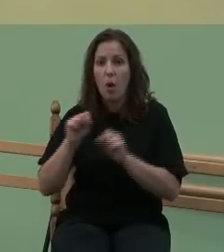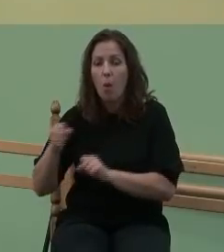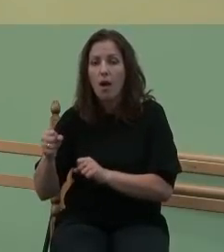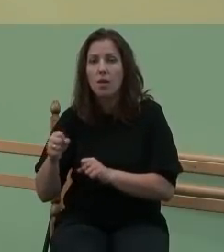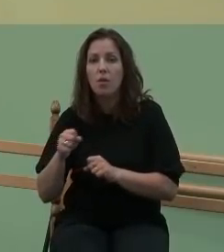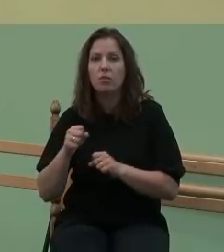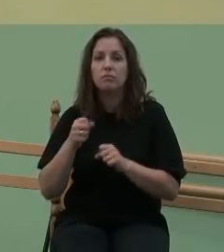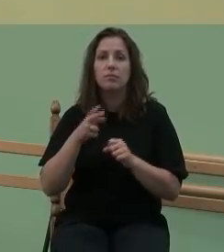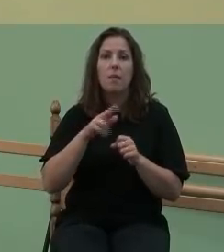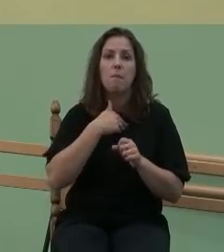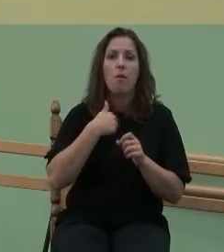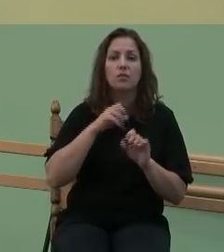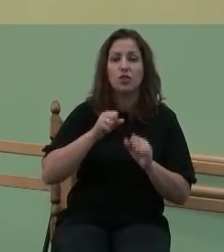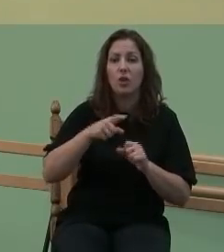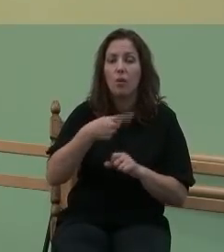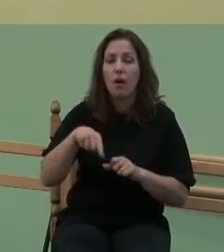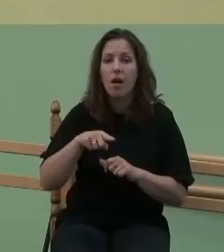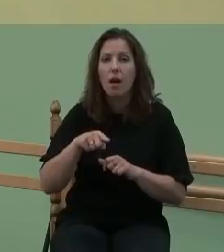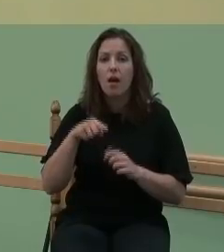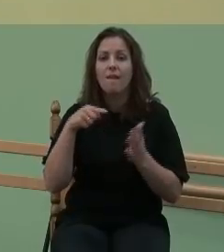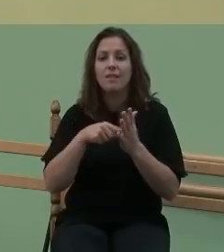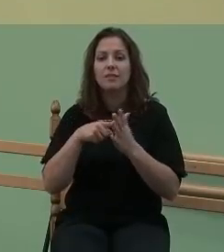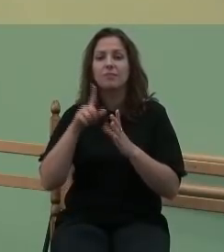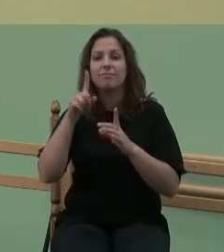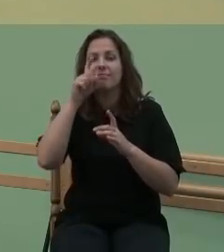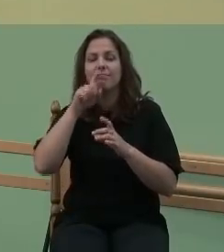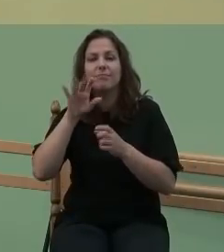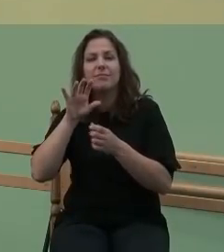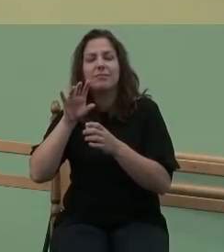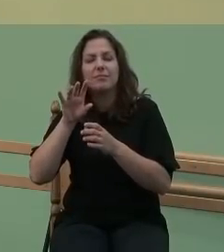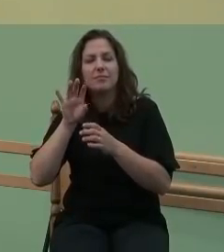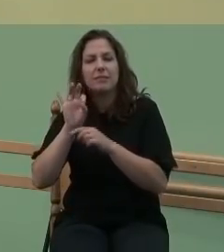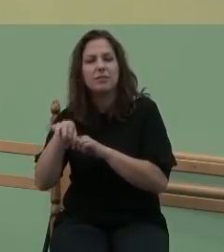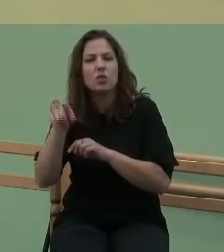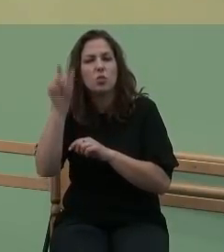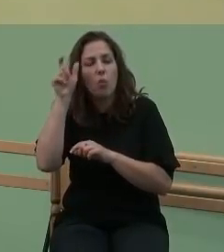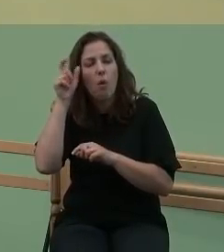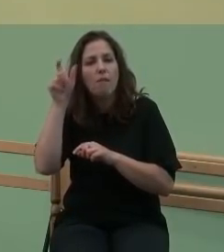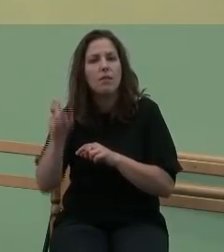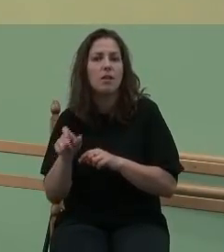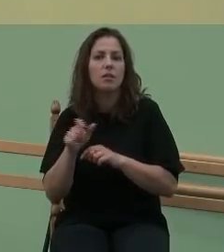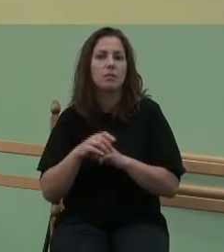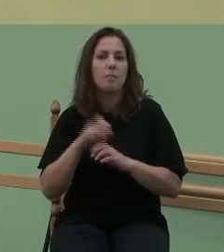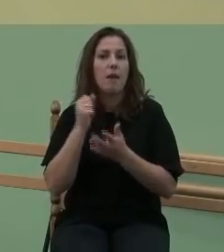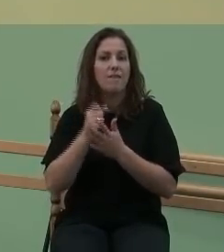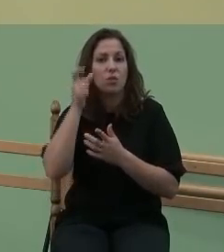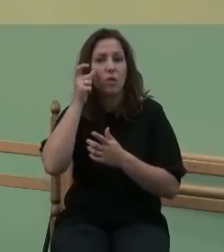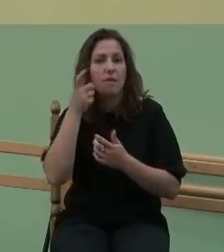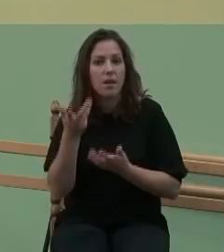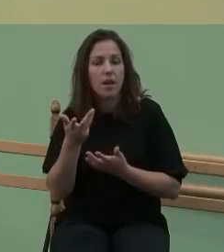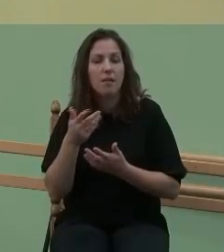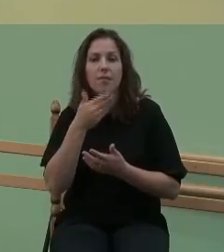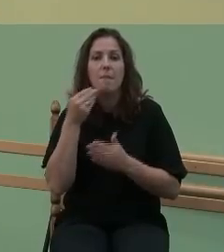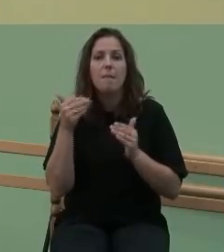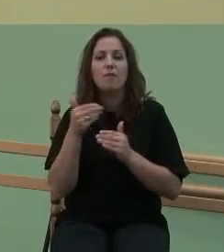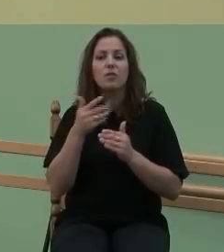z władz w Polsce działa, wtedy i narusza prawa człowieka. Jakie prawa człowieka? Nie mam tutaj